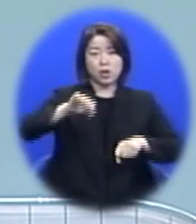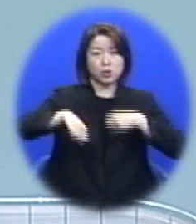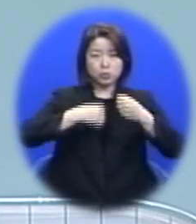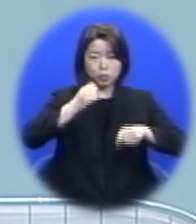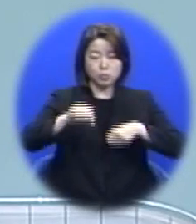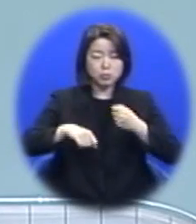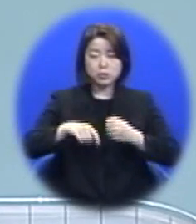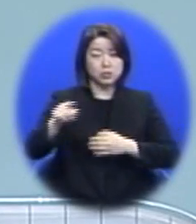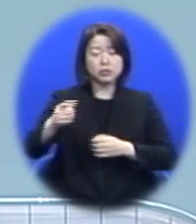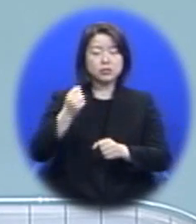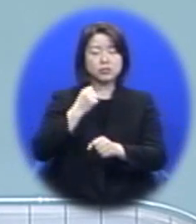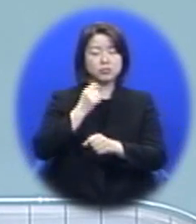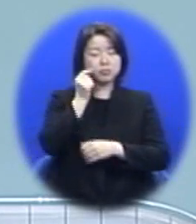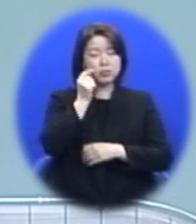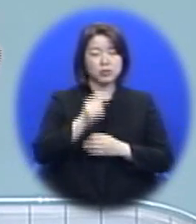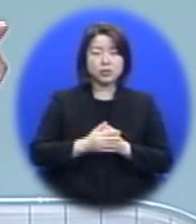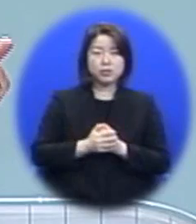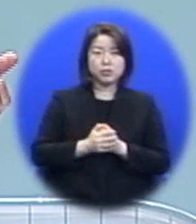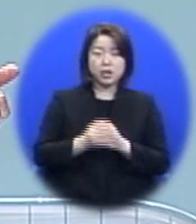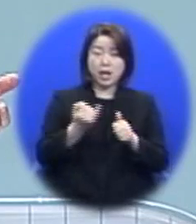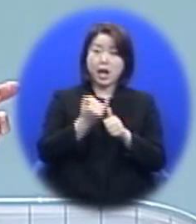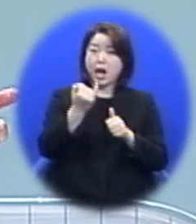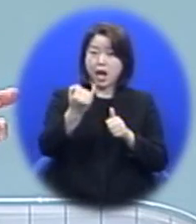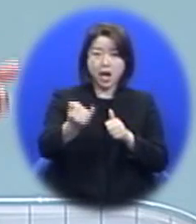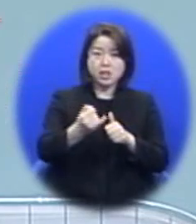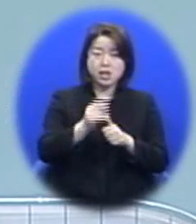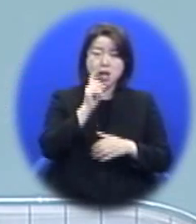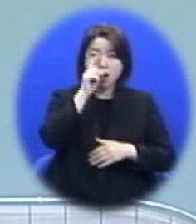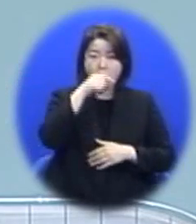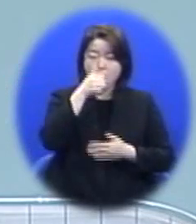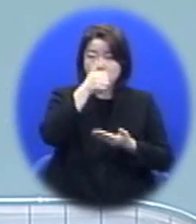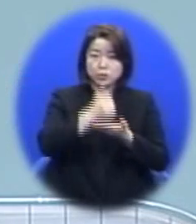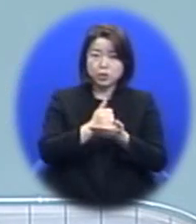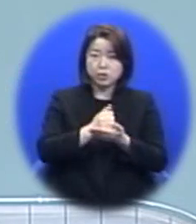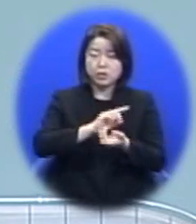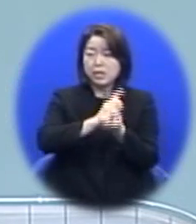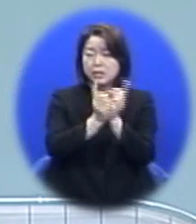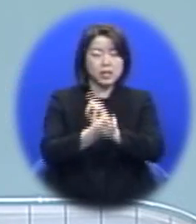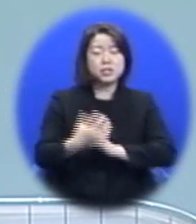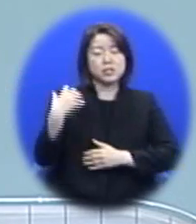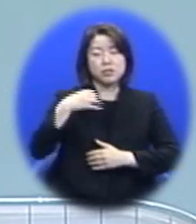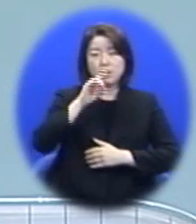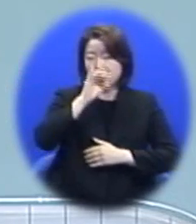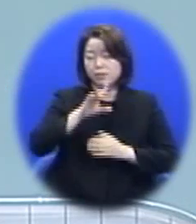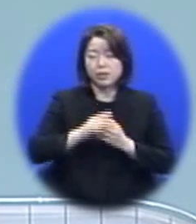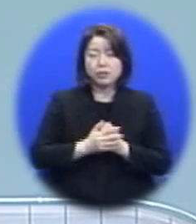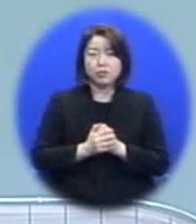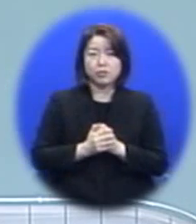돼요. 절대로 아내의 허물과 죄를 뒤집어 쓸 수가 없어요.